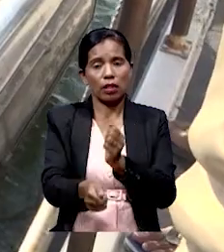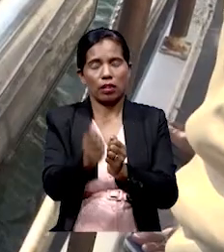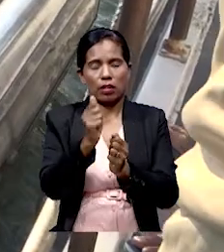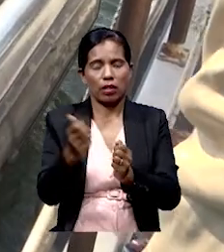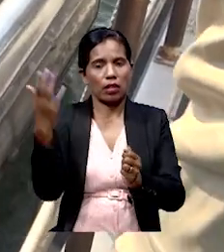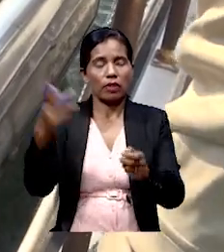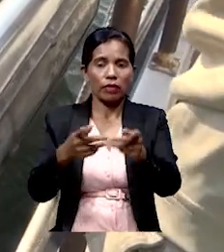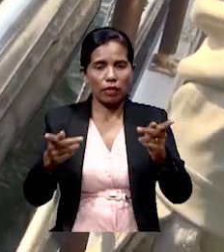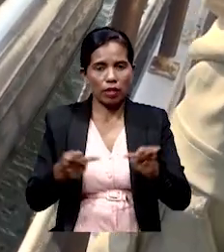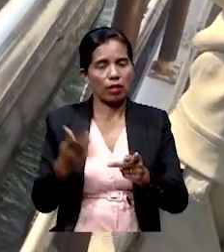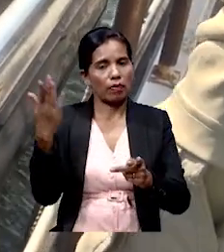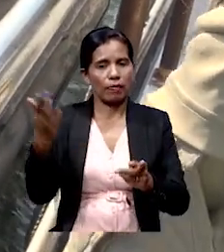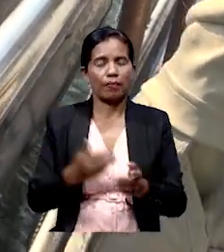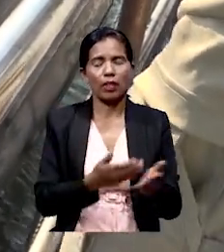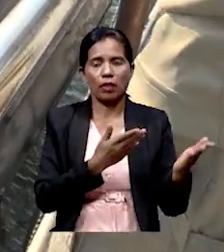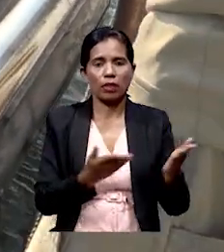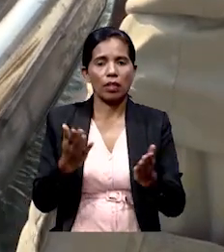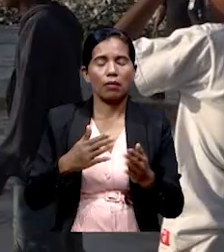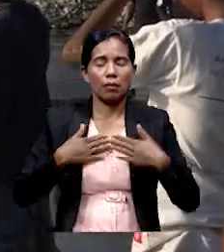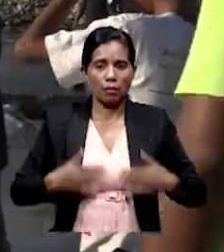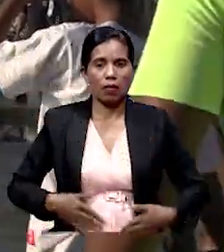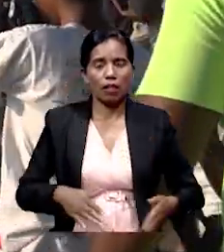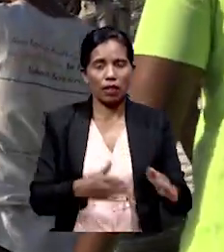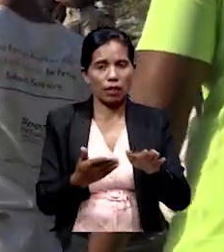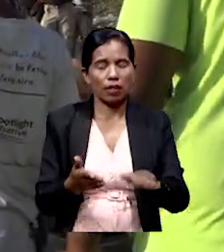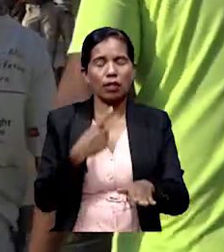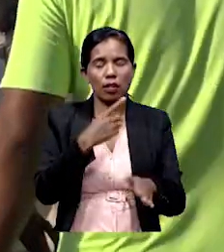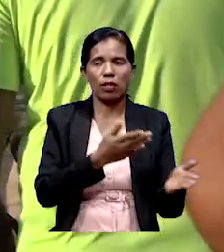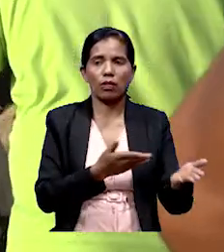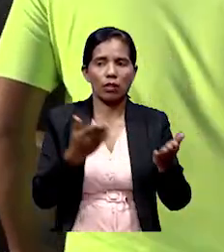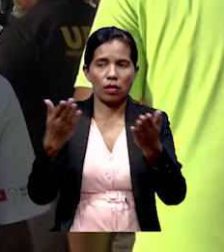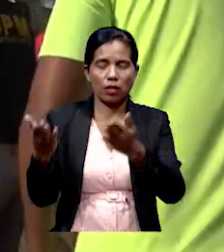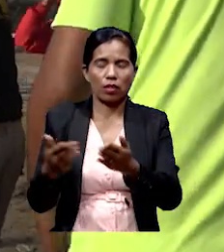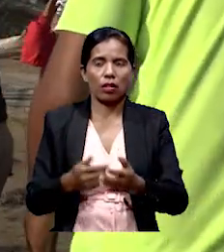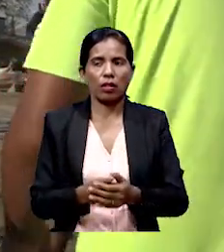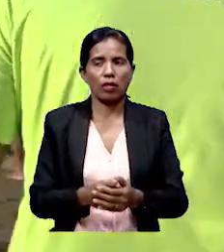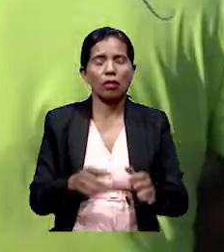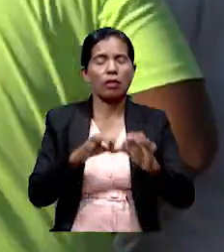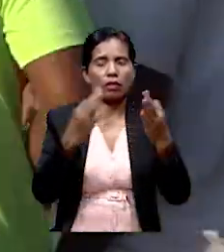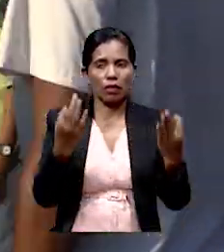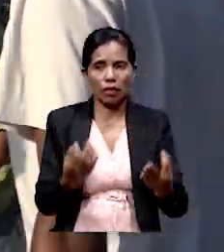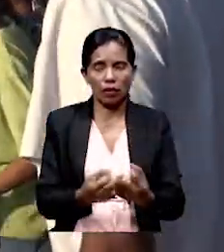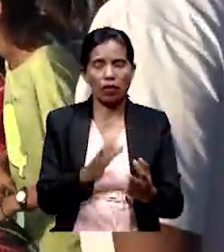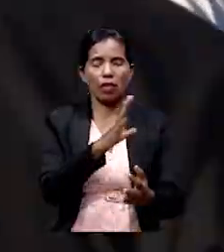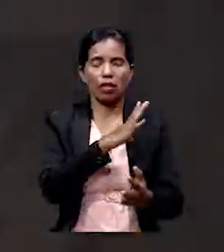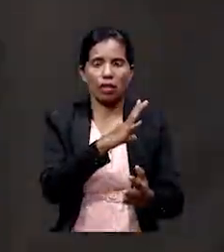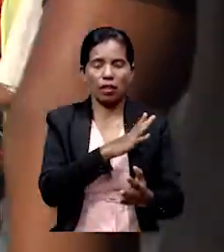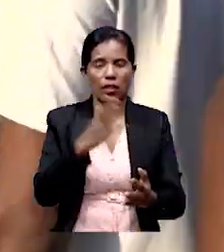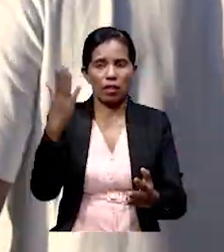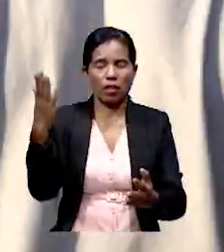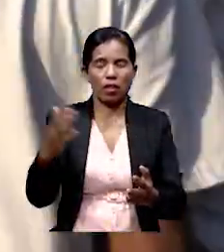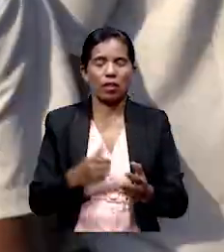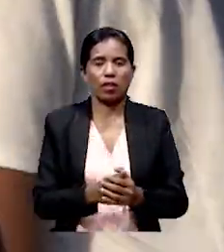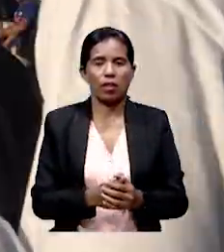kontesimento. Hafoin evakuatia mate isin ekipa Polisi Maritima entrega hikas mate bian banya familia nebe heng ona iha sional